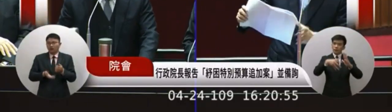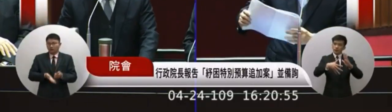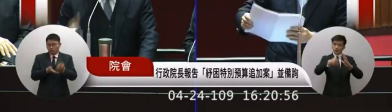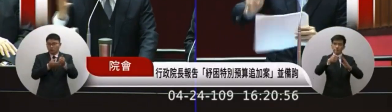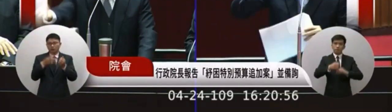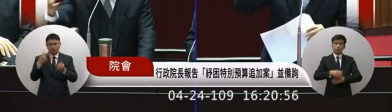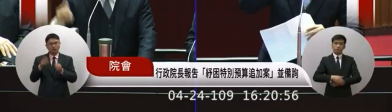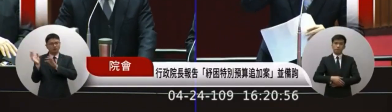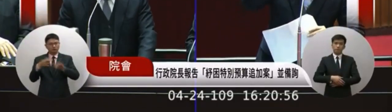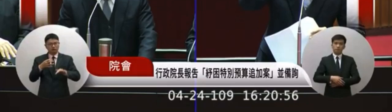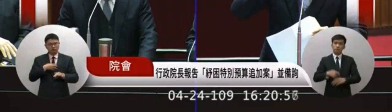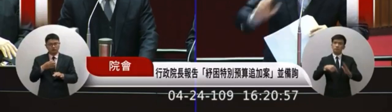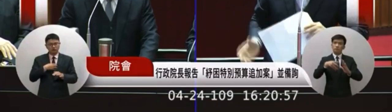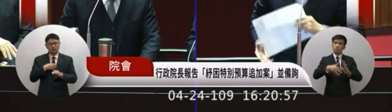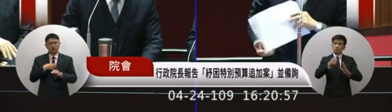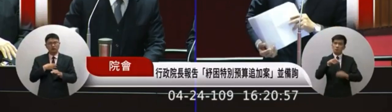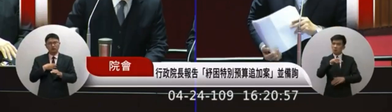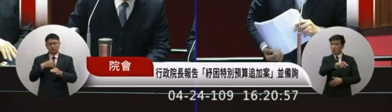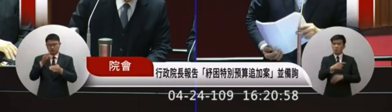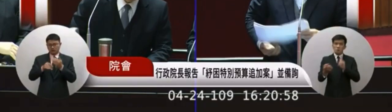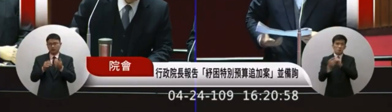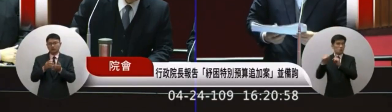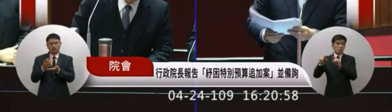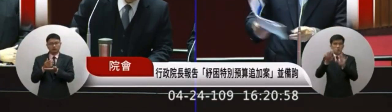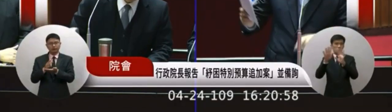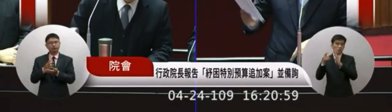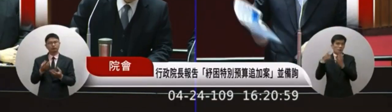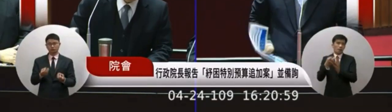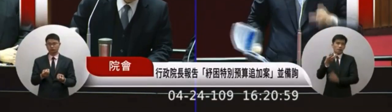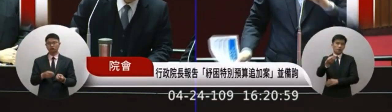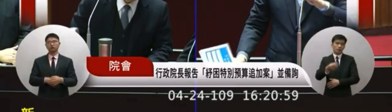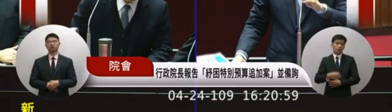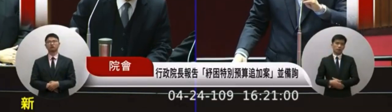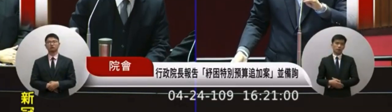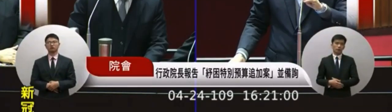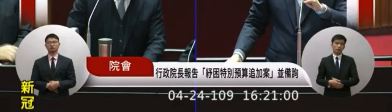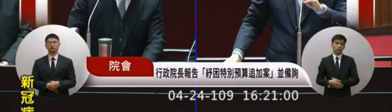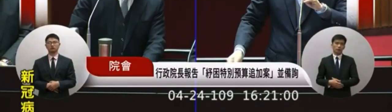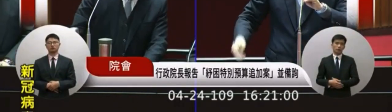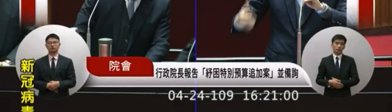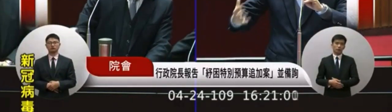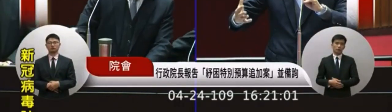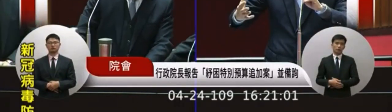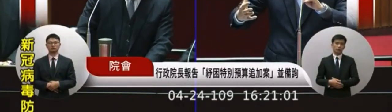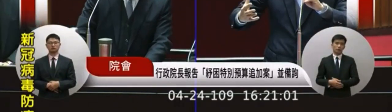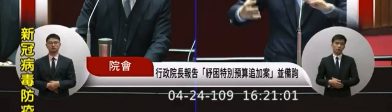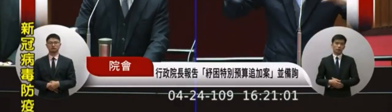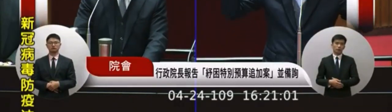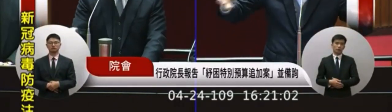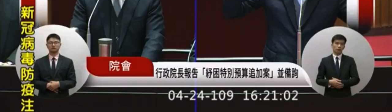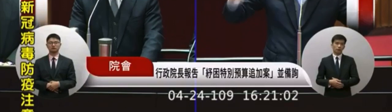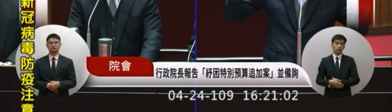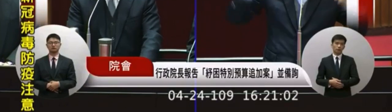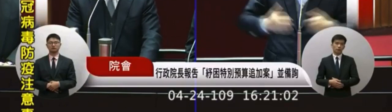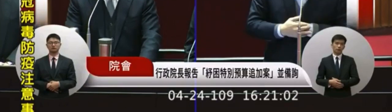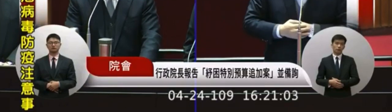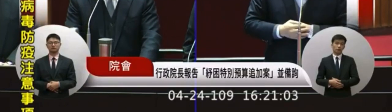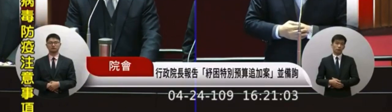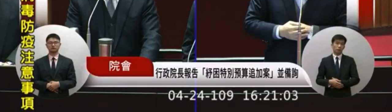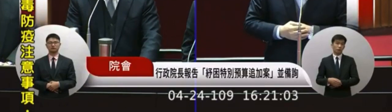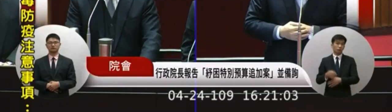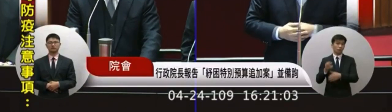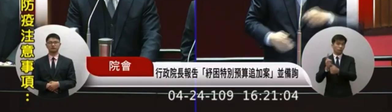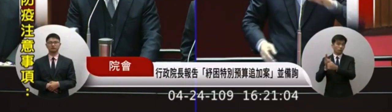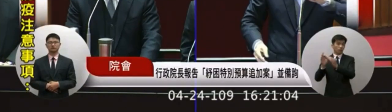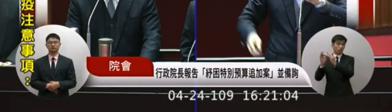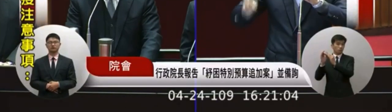院长，您显然情况不了解了。你看这一张，您。能够请这些银行